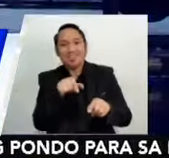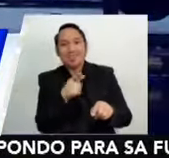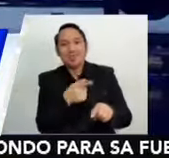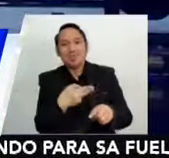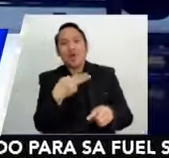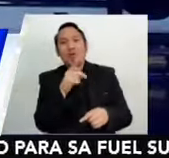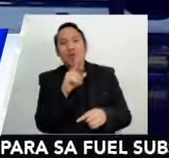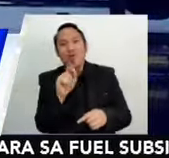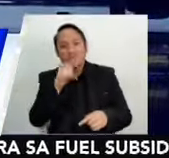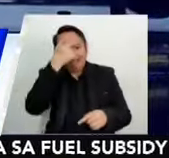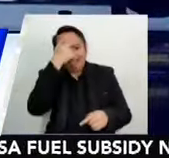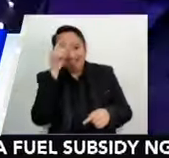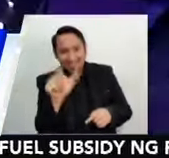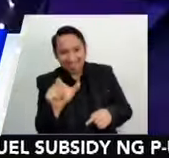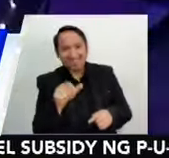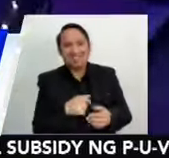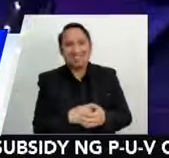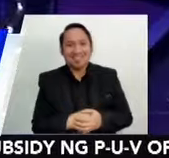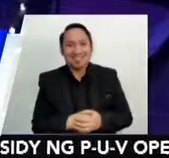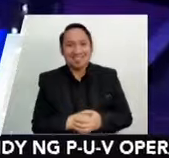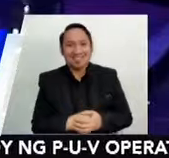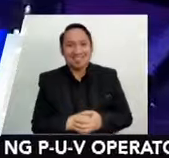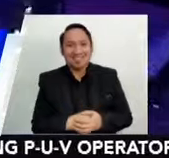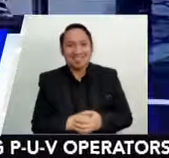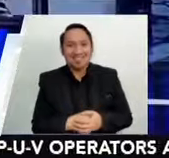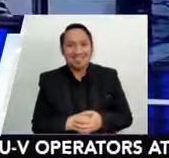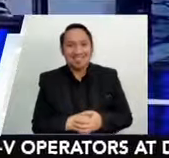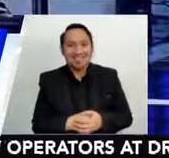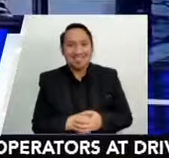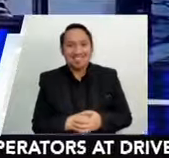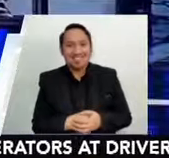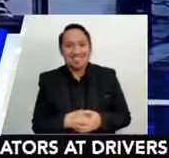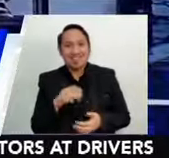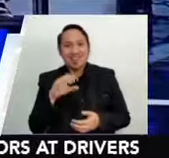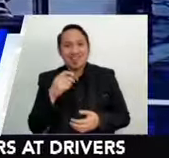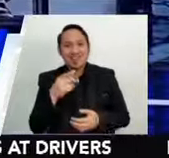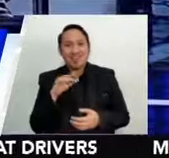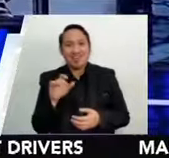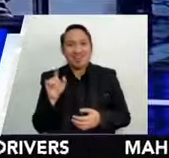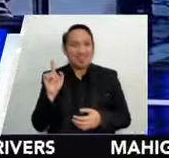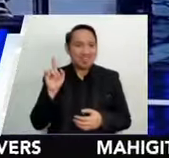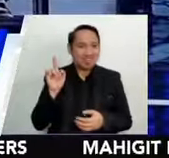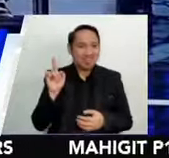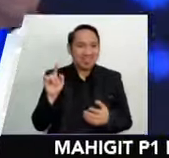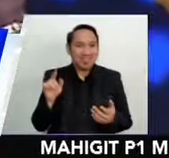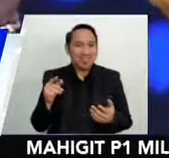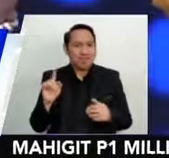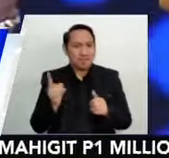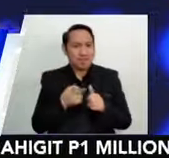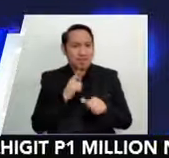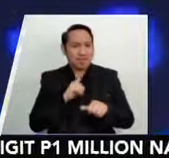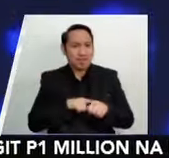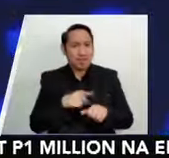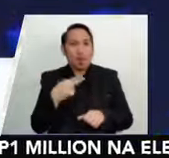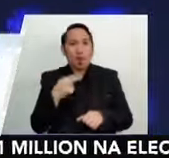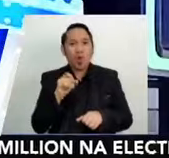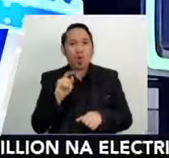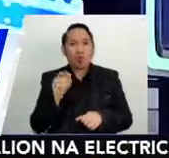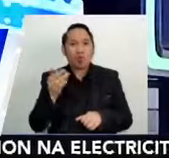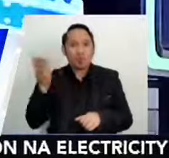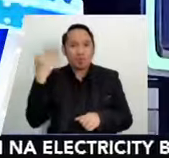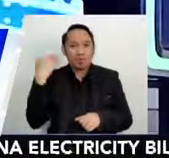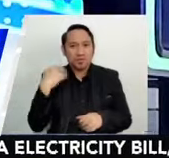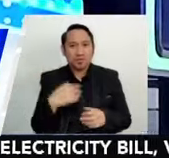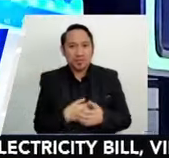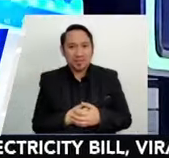Nino. Aww, si OPM icon Ogie Alcase, the first host ng Family Feud Philippines franchise noong 2001. Sa episode kahapon,